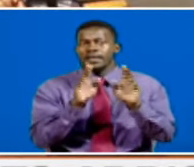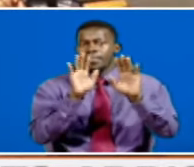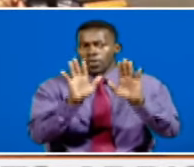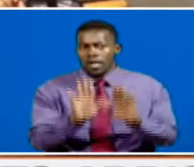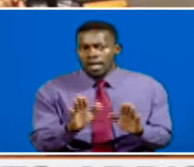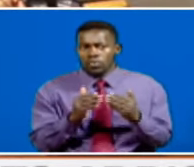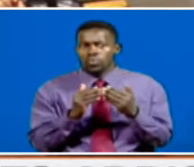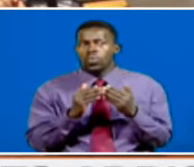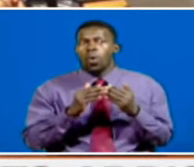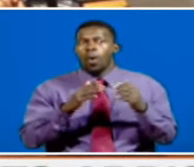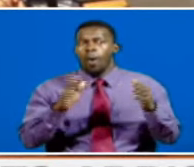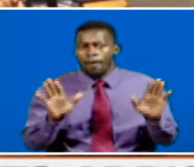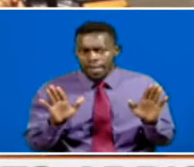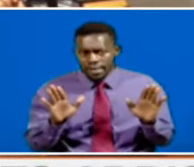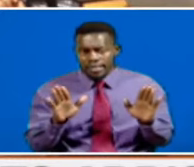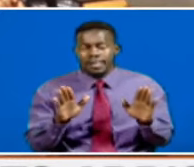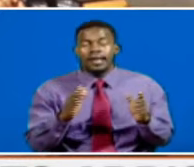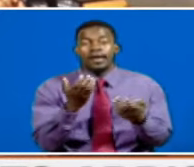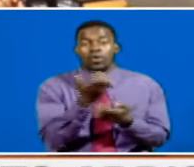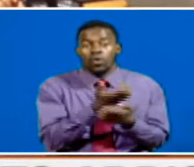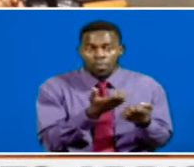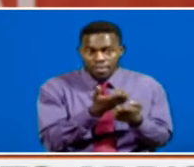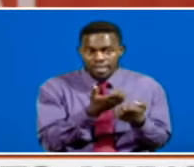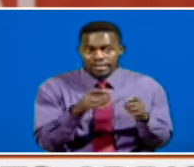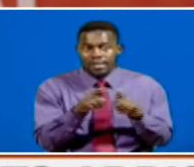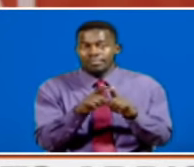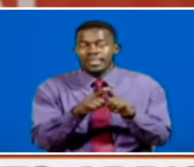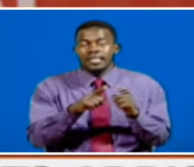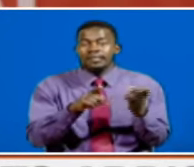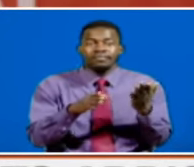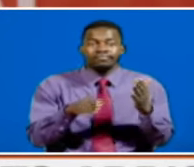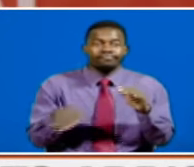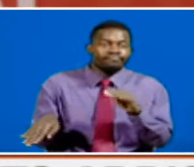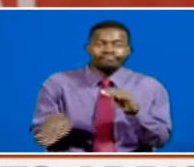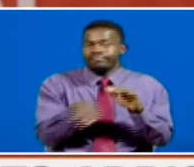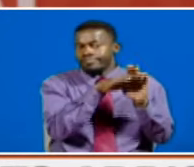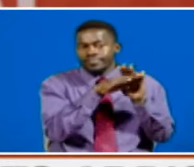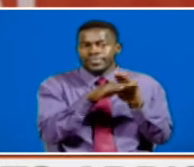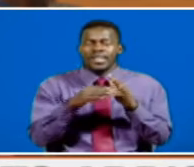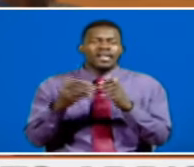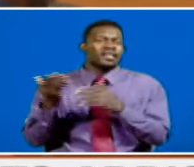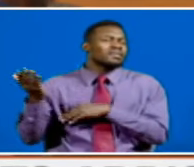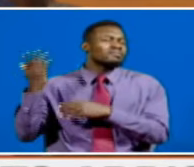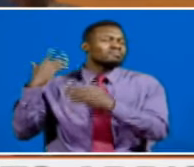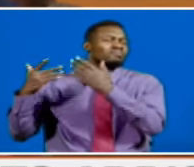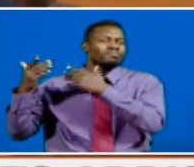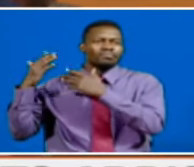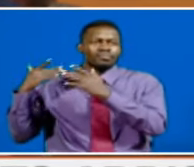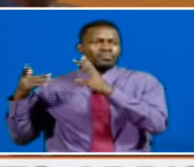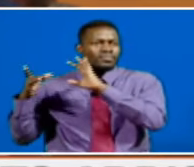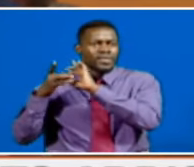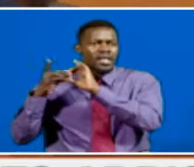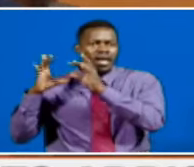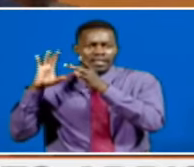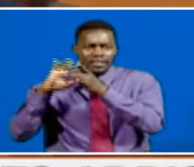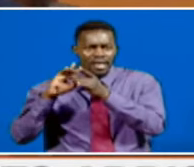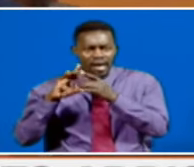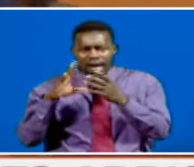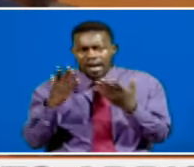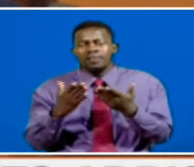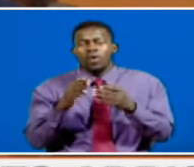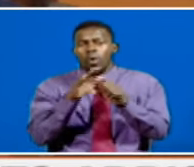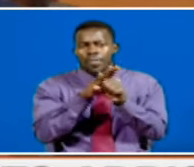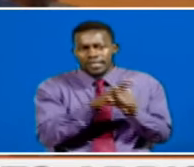za uwekezaji kiuchumi na kuondoa mila na desturi zilizopitwa na wakati ambazo huhatarisha familia kwenye